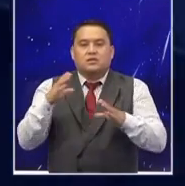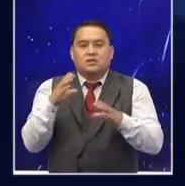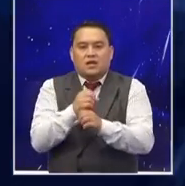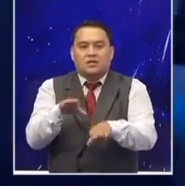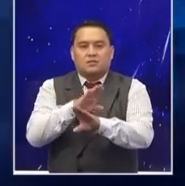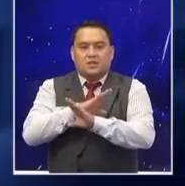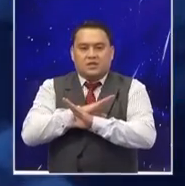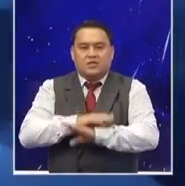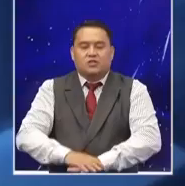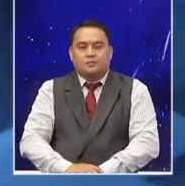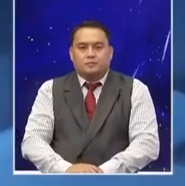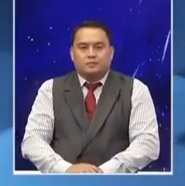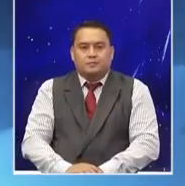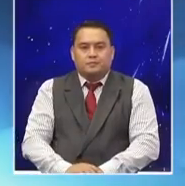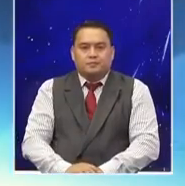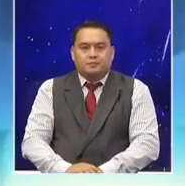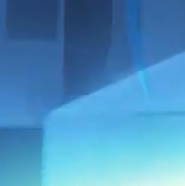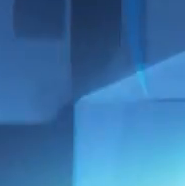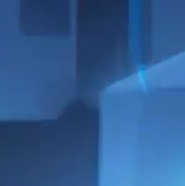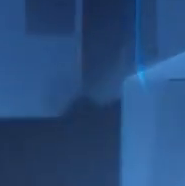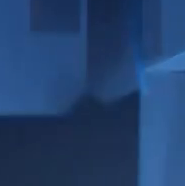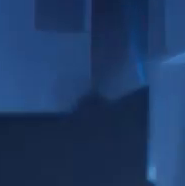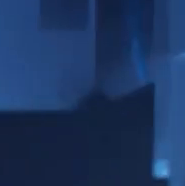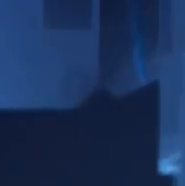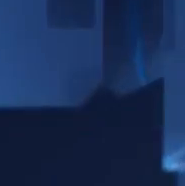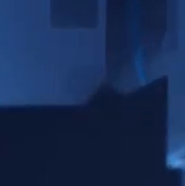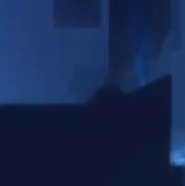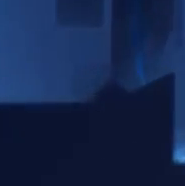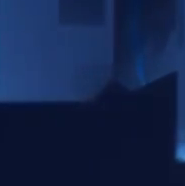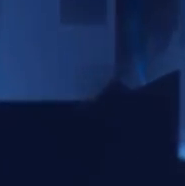назгуль bashan абзал осипов телеканал жетысу